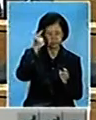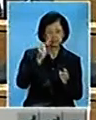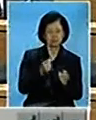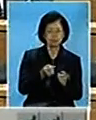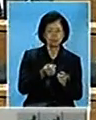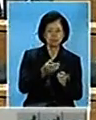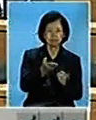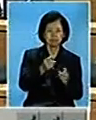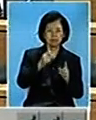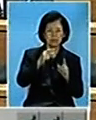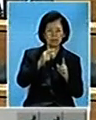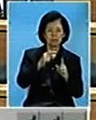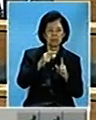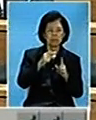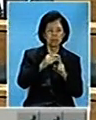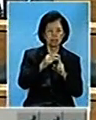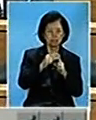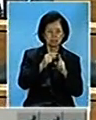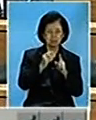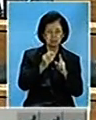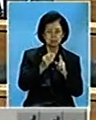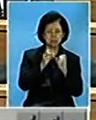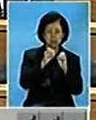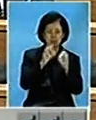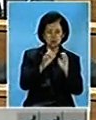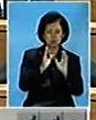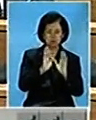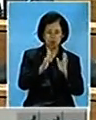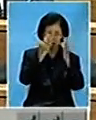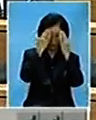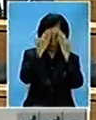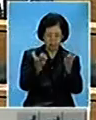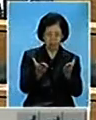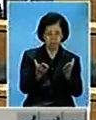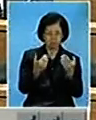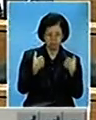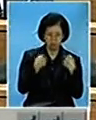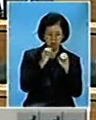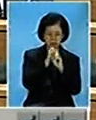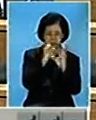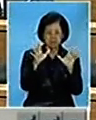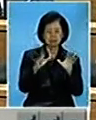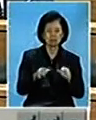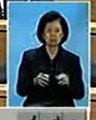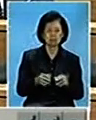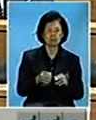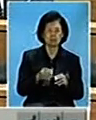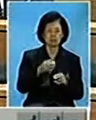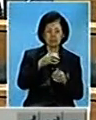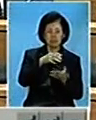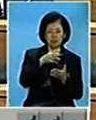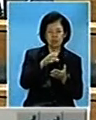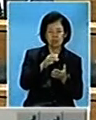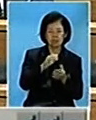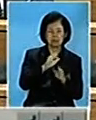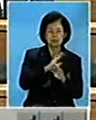ในคัมภีร์อัลกุรอานของศาสนาอิสลามบัญญัติไว้ชัดเจนครับบอกว่าจงอย่า